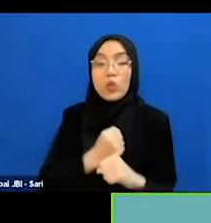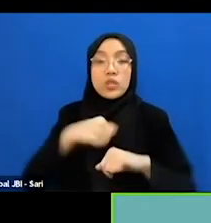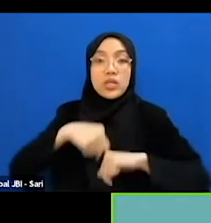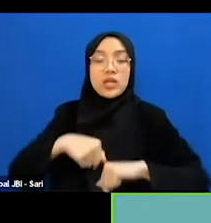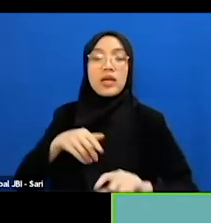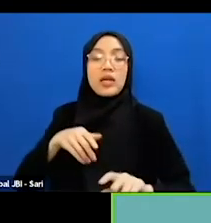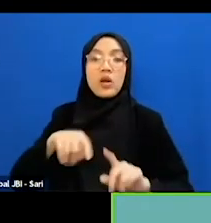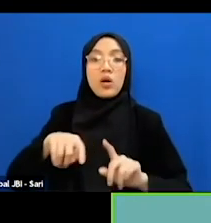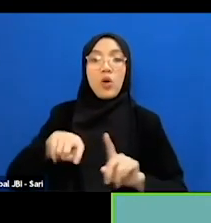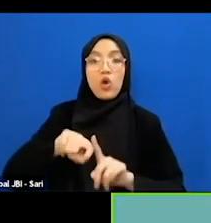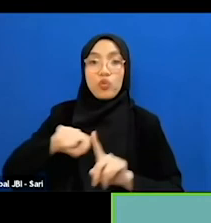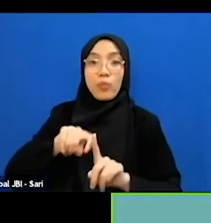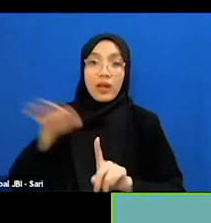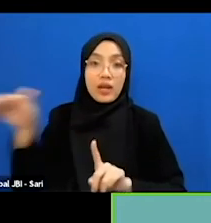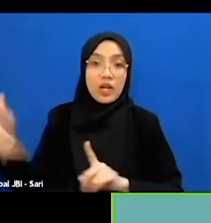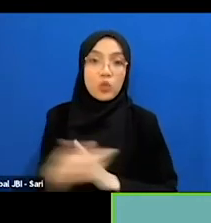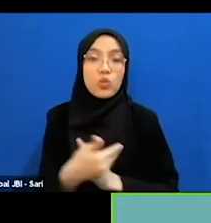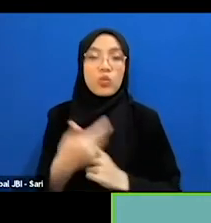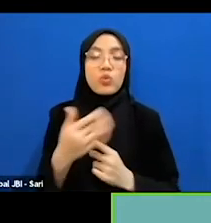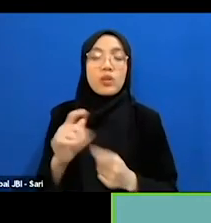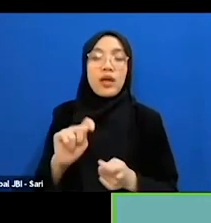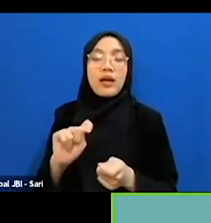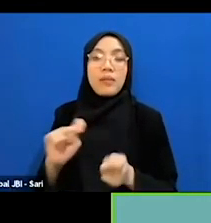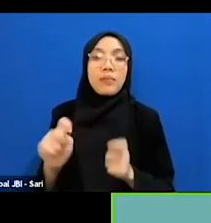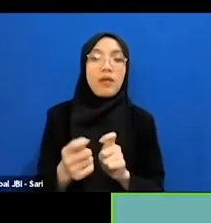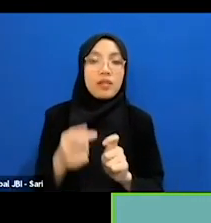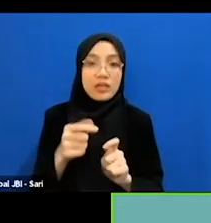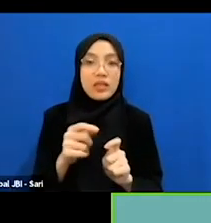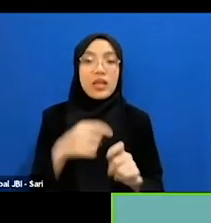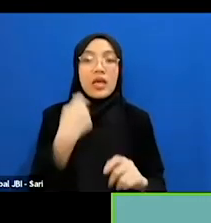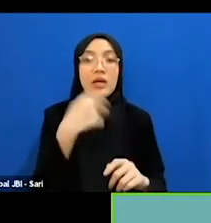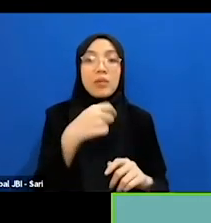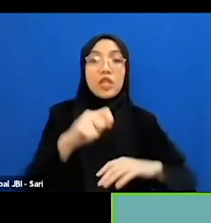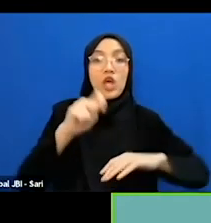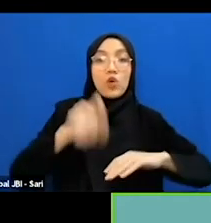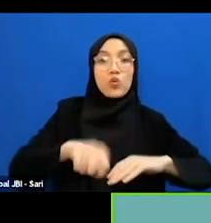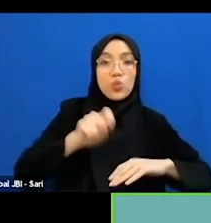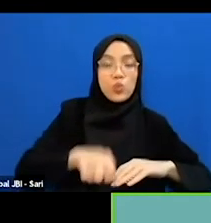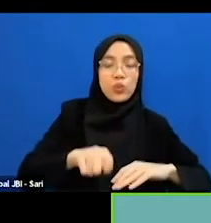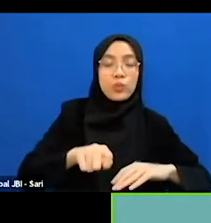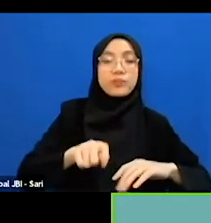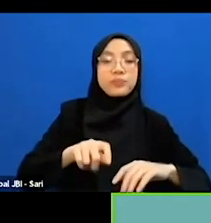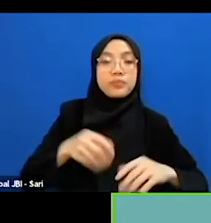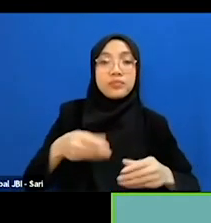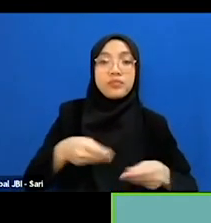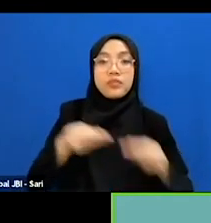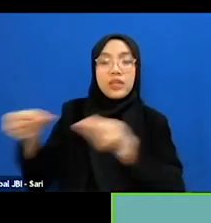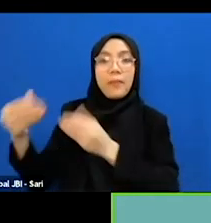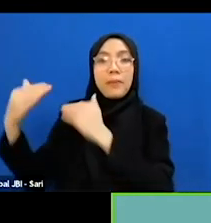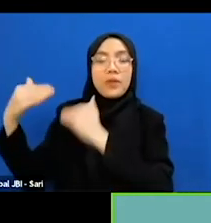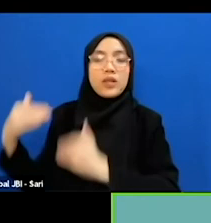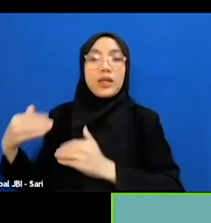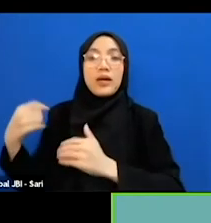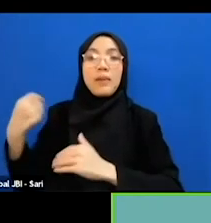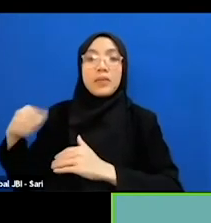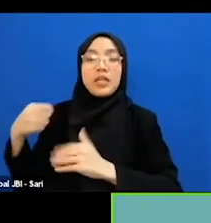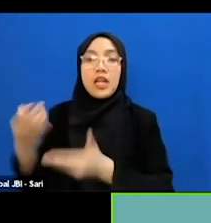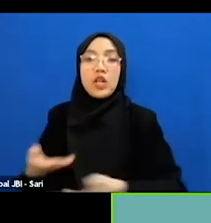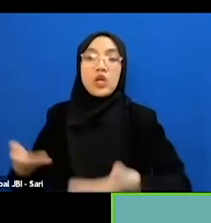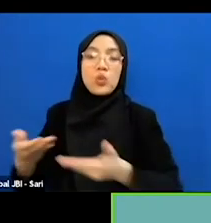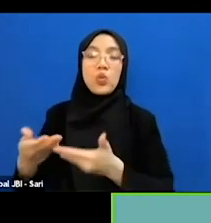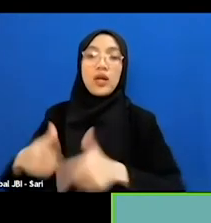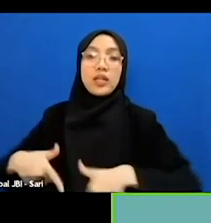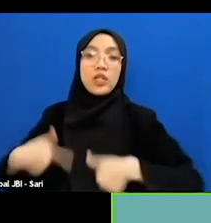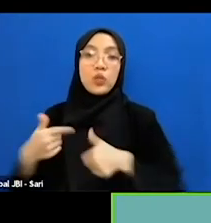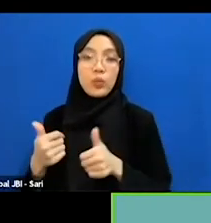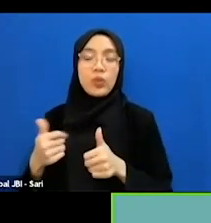konsumen sudah pindah dari Kementerian Hukum dan menjadi kewenangan Kementerian lingkungan hidup nah ini